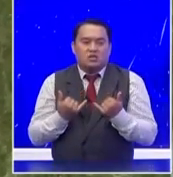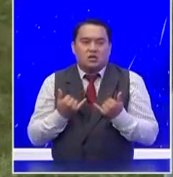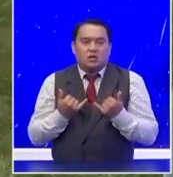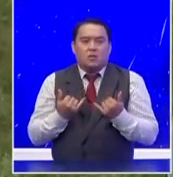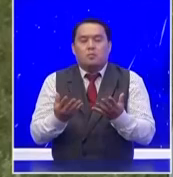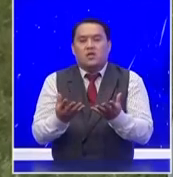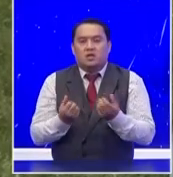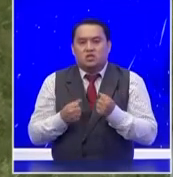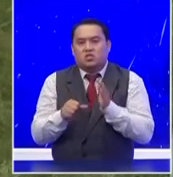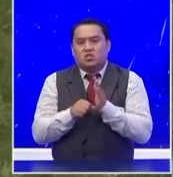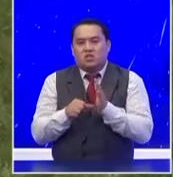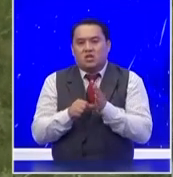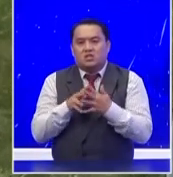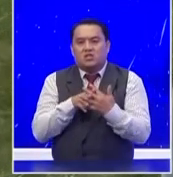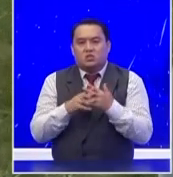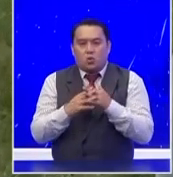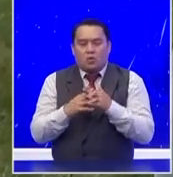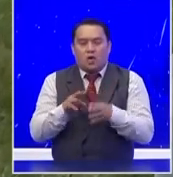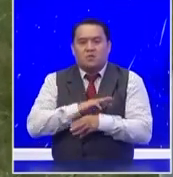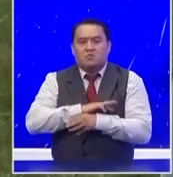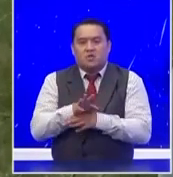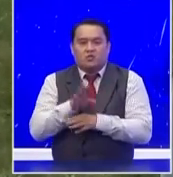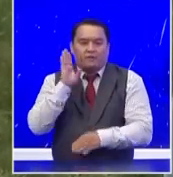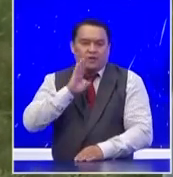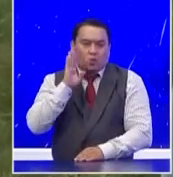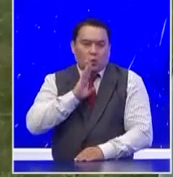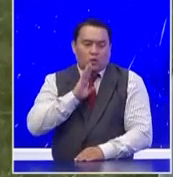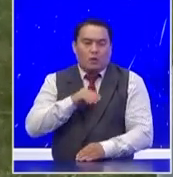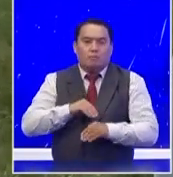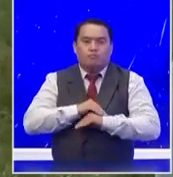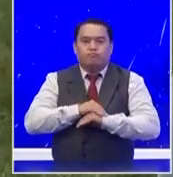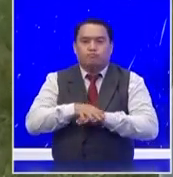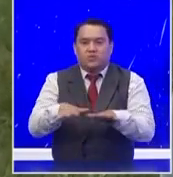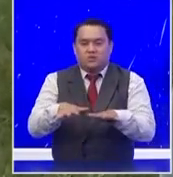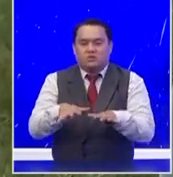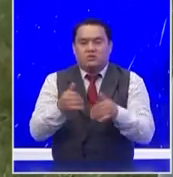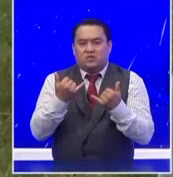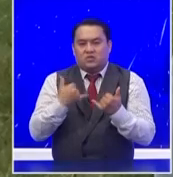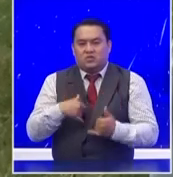берут 6 сельских округов для полива своих